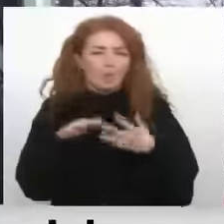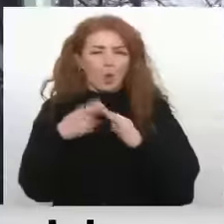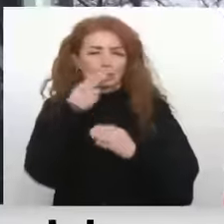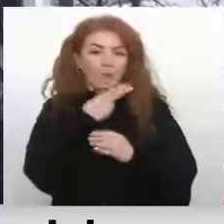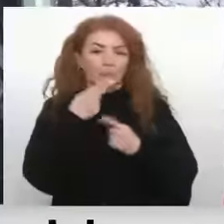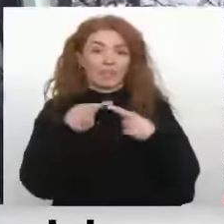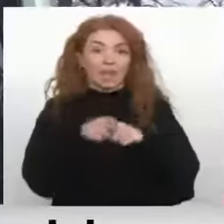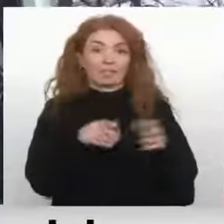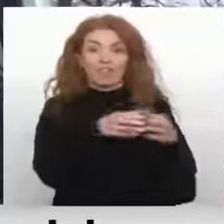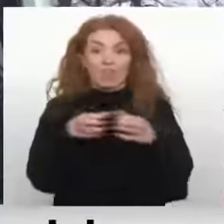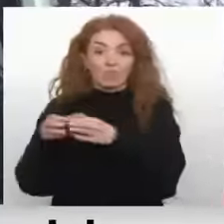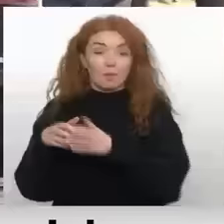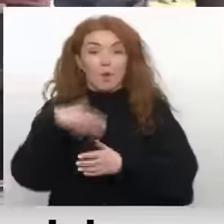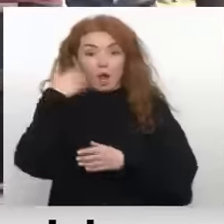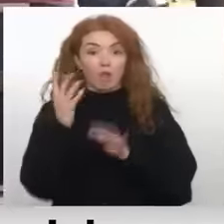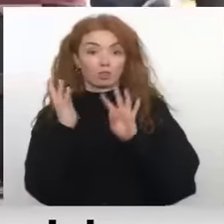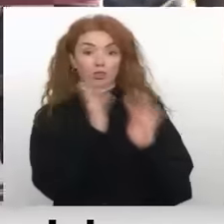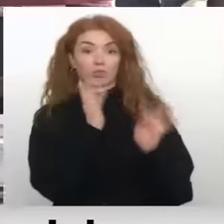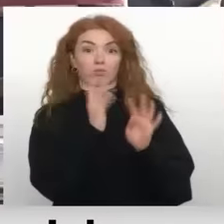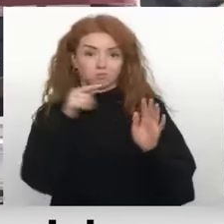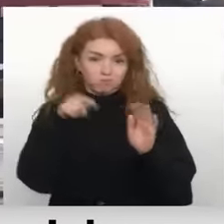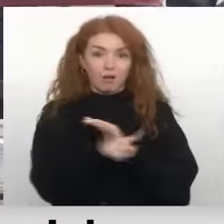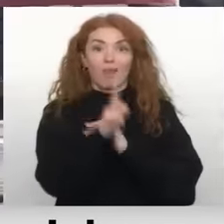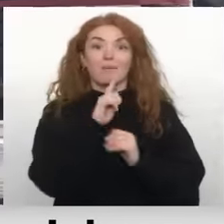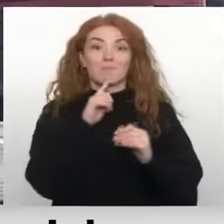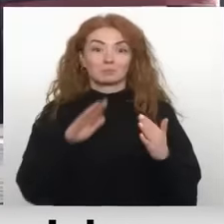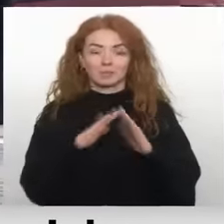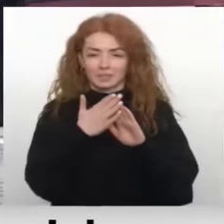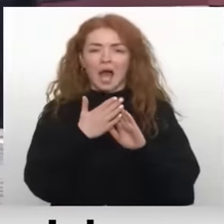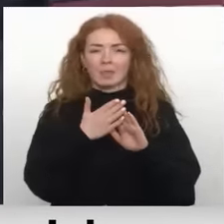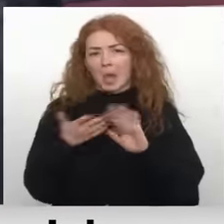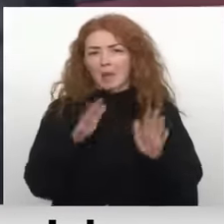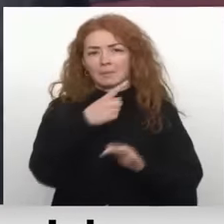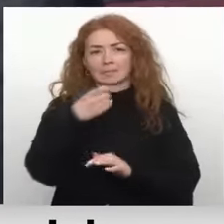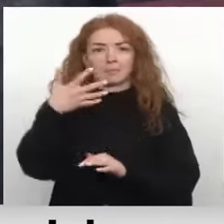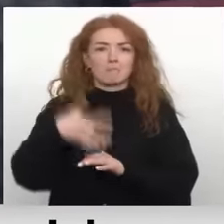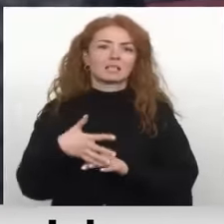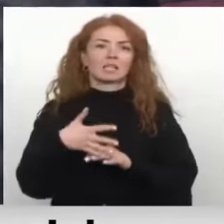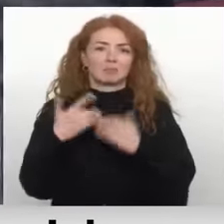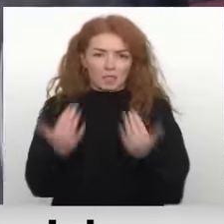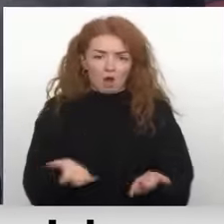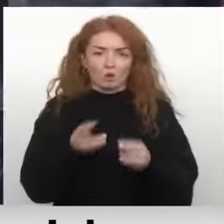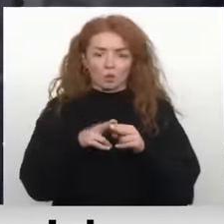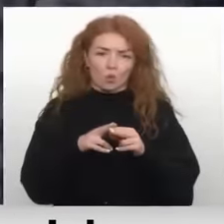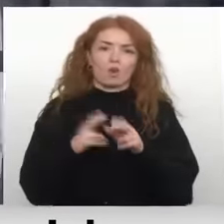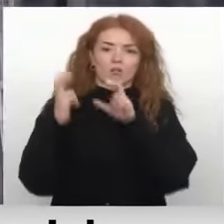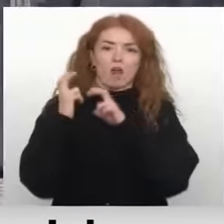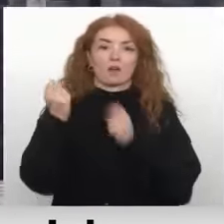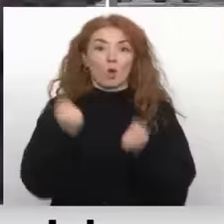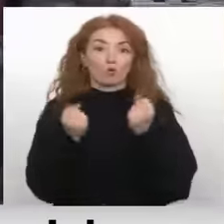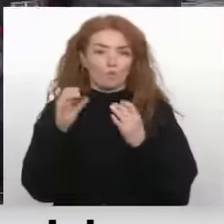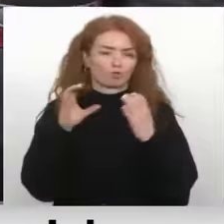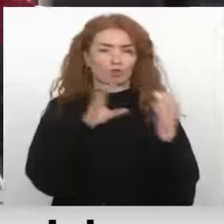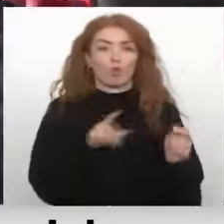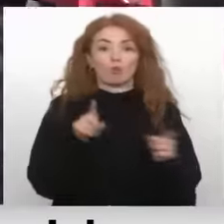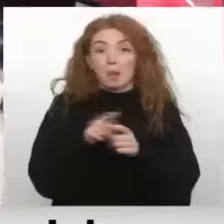tehnikas vienību. Kad šī tehnikas kolona ieripoja Liepājā, tajā bija vismaz 150 traktoru un kravas automašīnu. Kā arī papildus, no